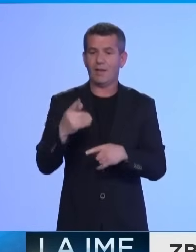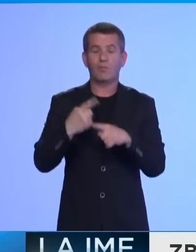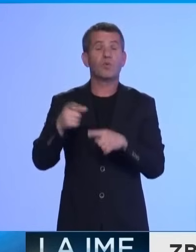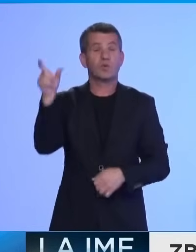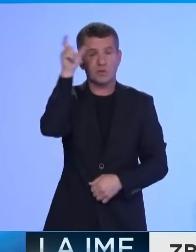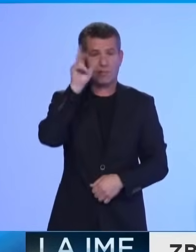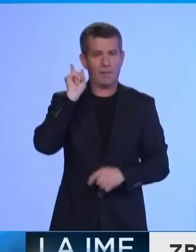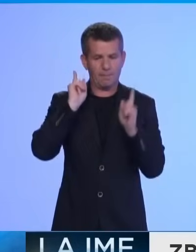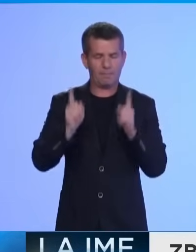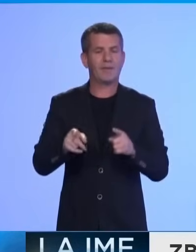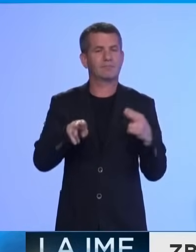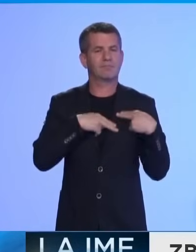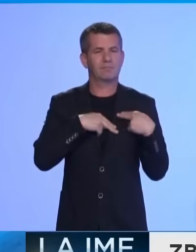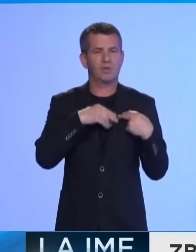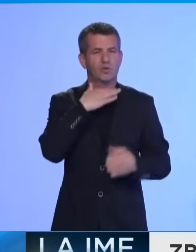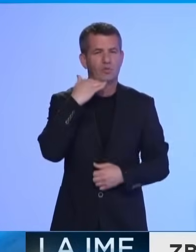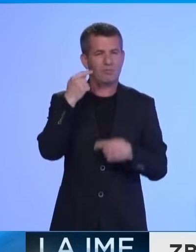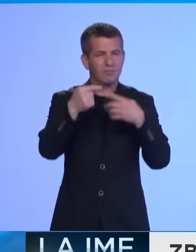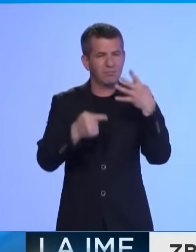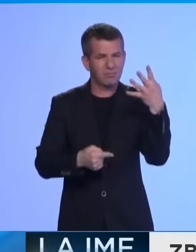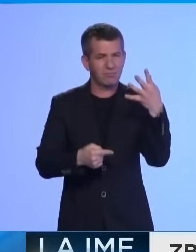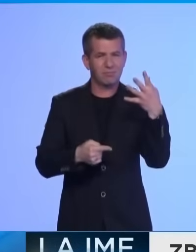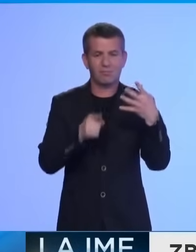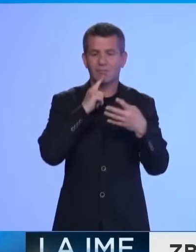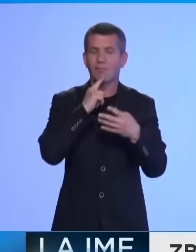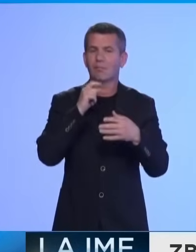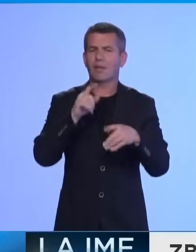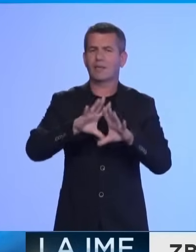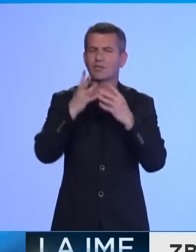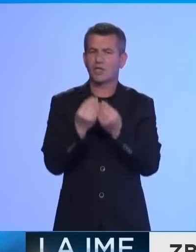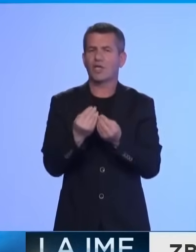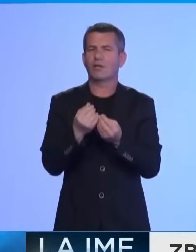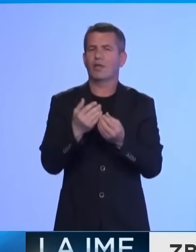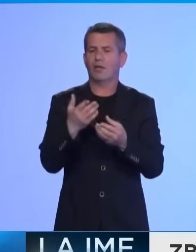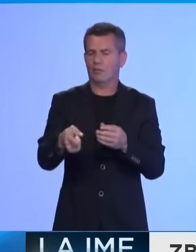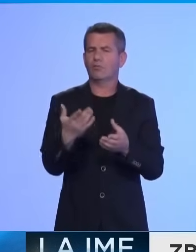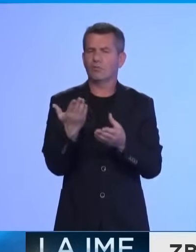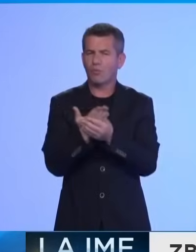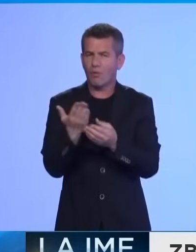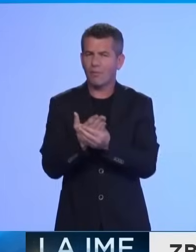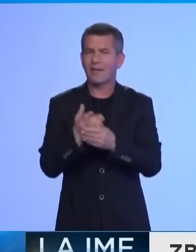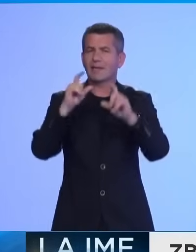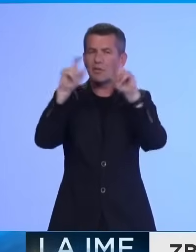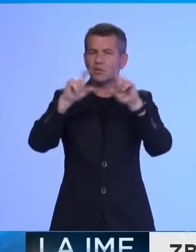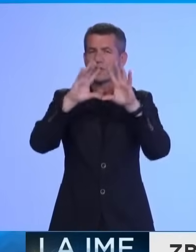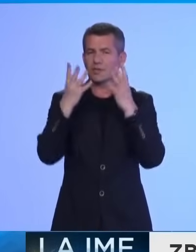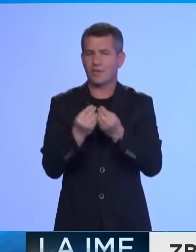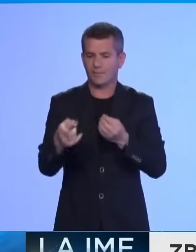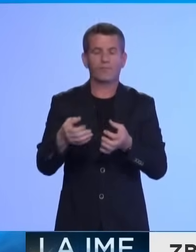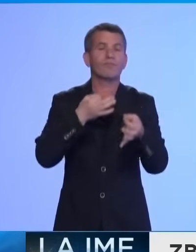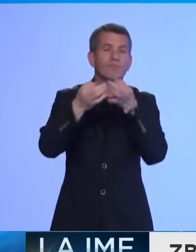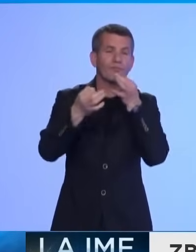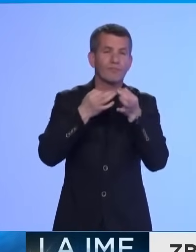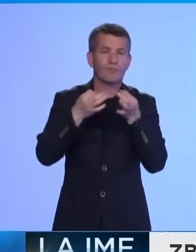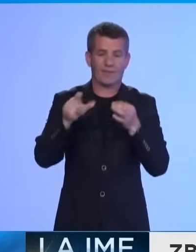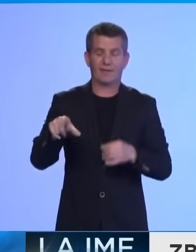shumta paralelisht, duke filluar nga njohja e simboleve të Kosovës, dokumentet dhe institucionet. Në një intervistë për media serbe, Lečak ka thënë